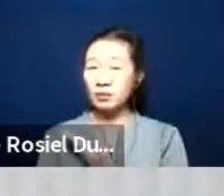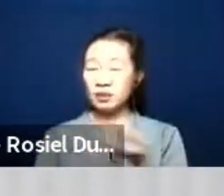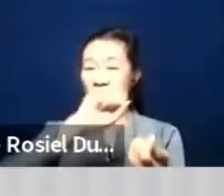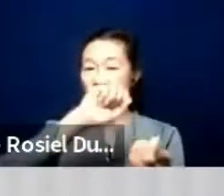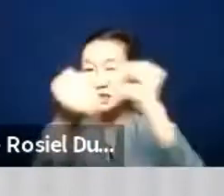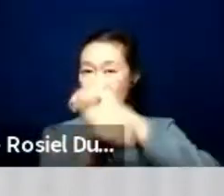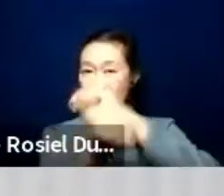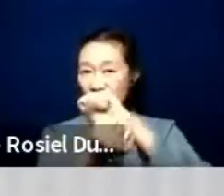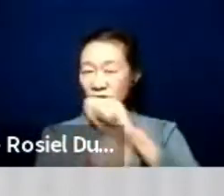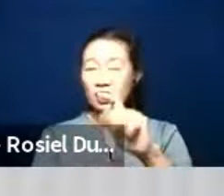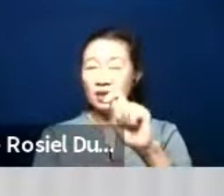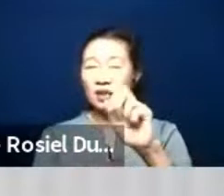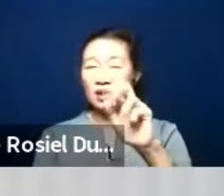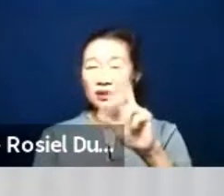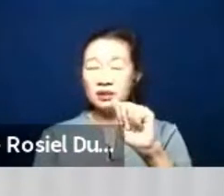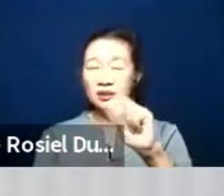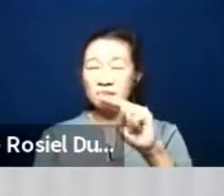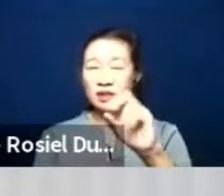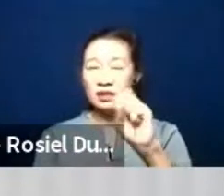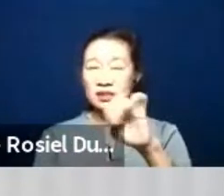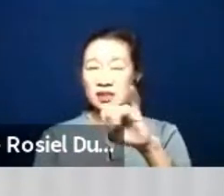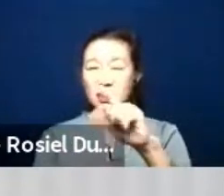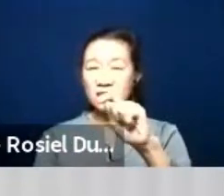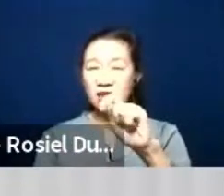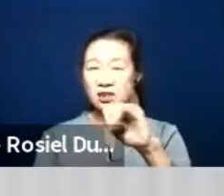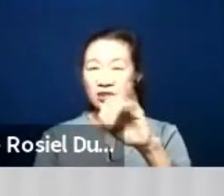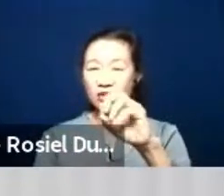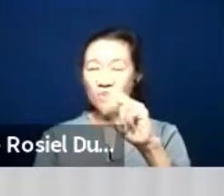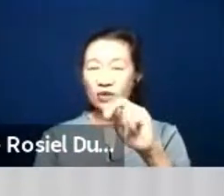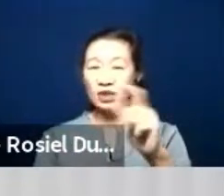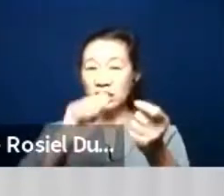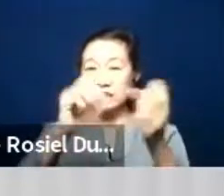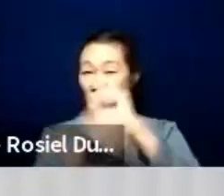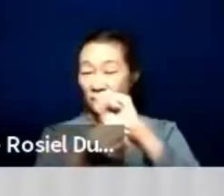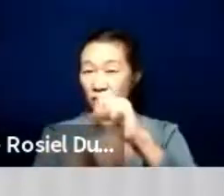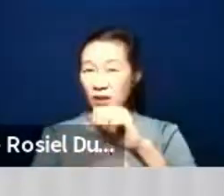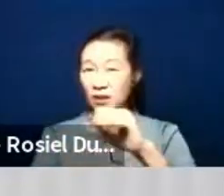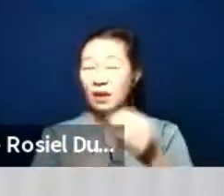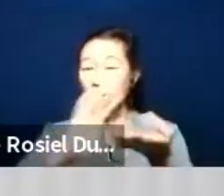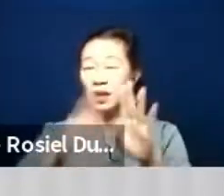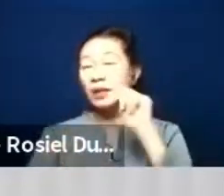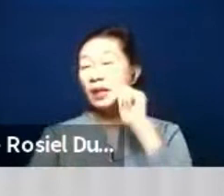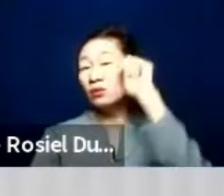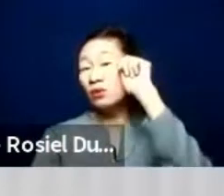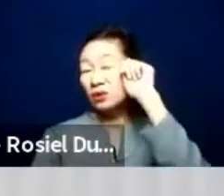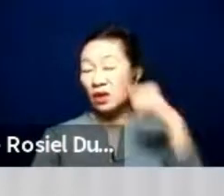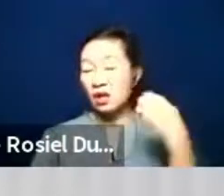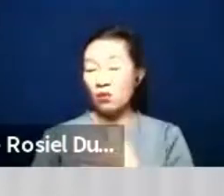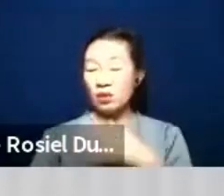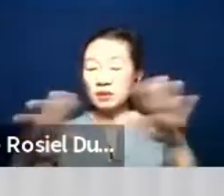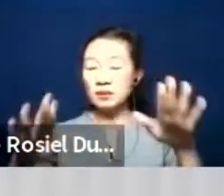pagtatransisyon, no, sa pagtanda ng ating mga anak? No? So karamihan sa atin, we think that children